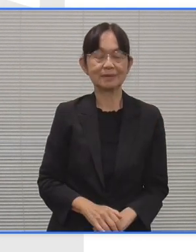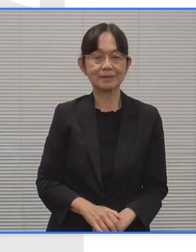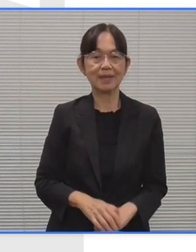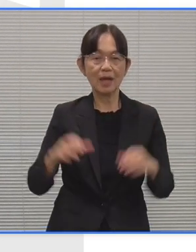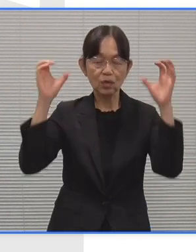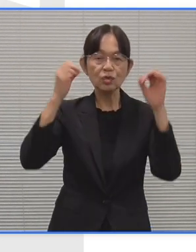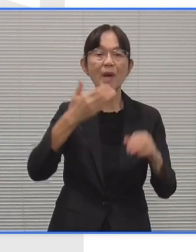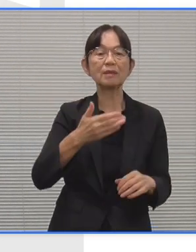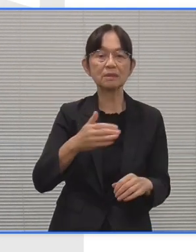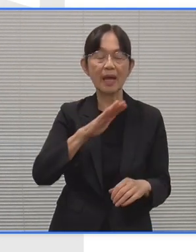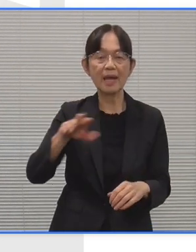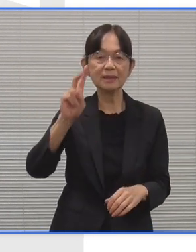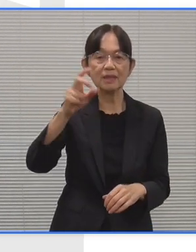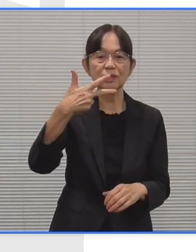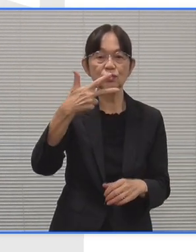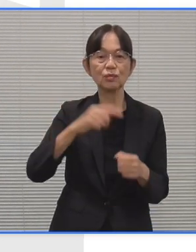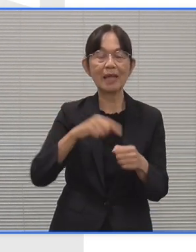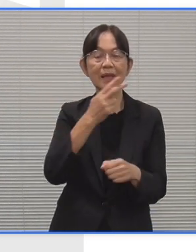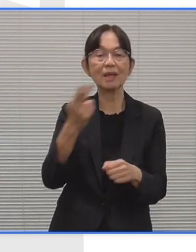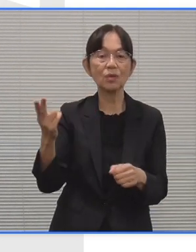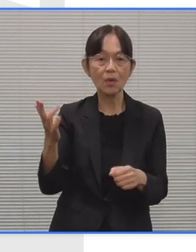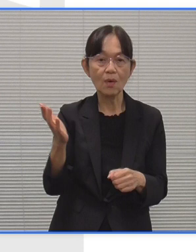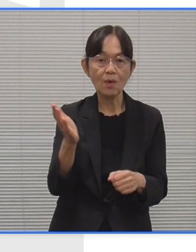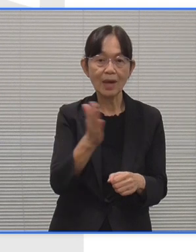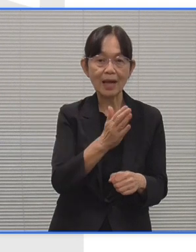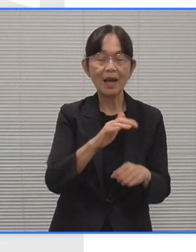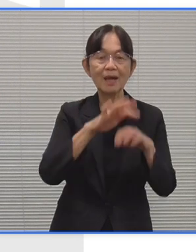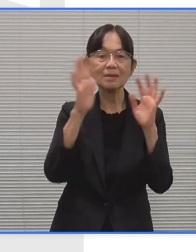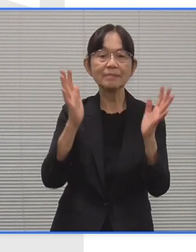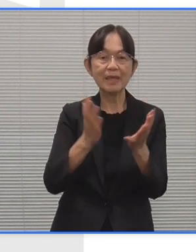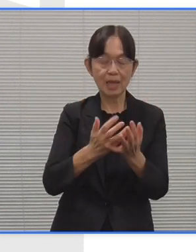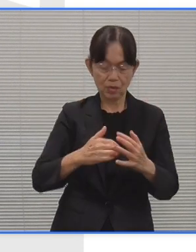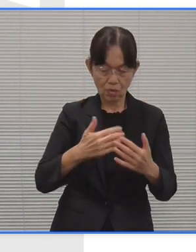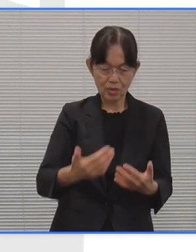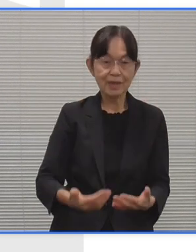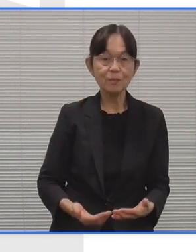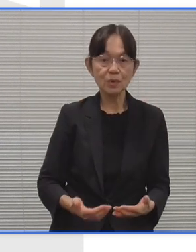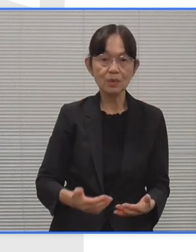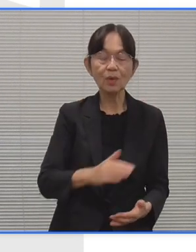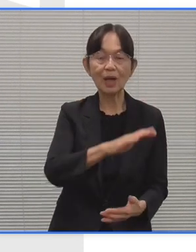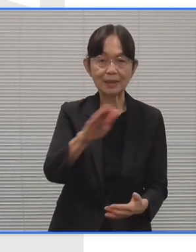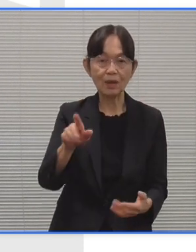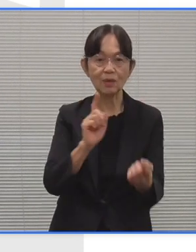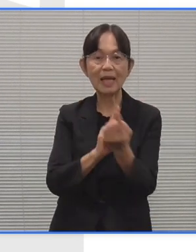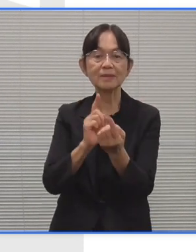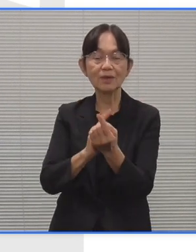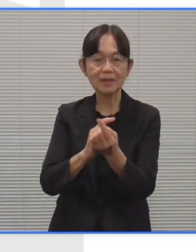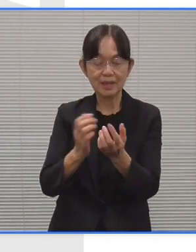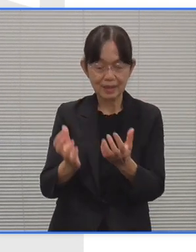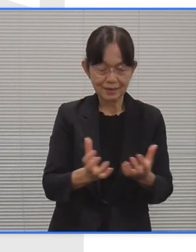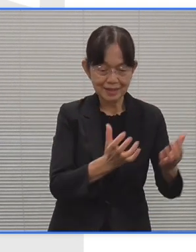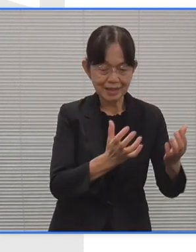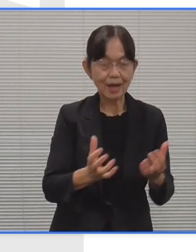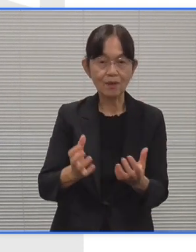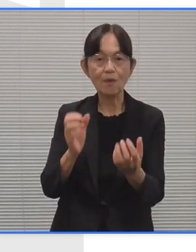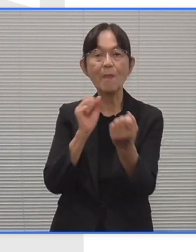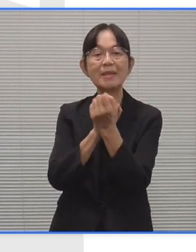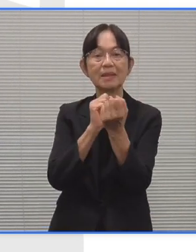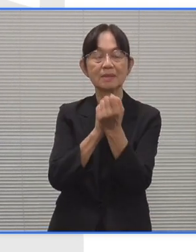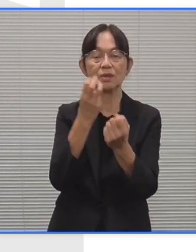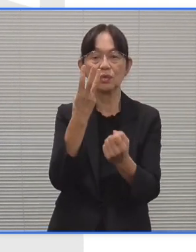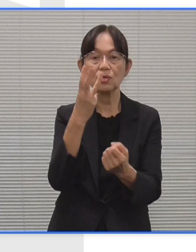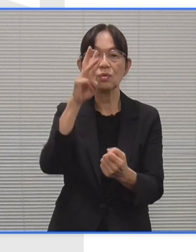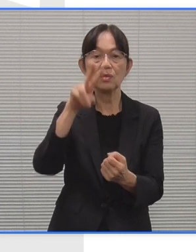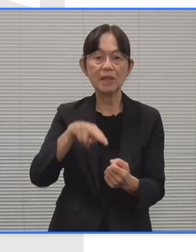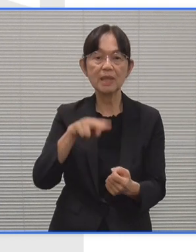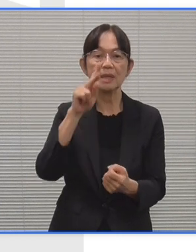豊島区では平成27年度から全ての妊婦の方を対象にゆりかご面接というのをやっております。大体妊